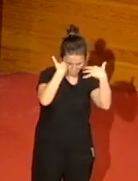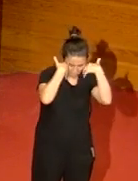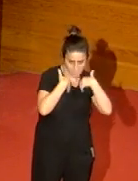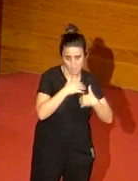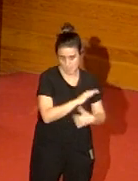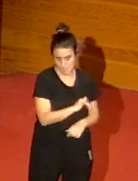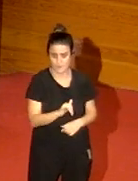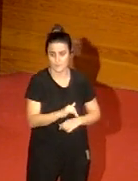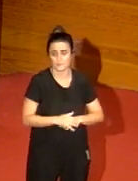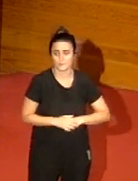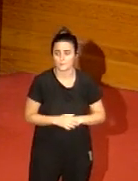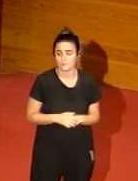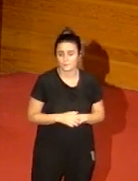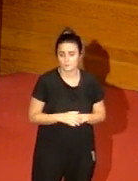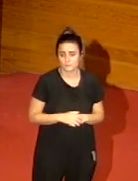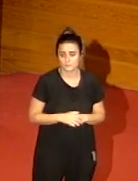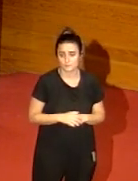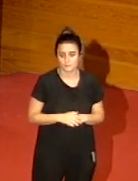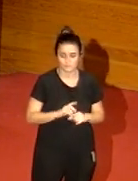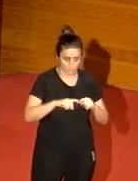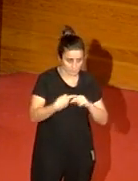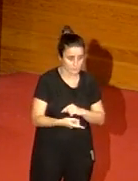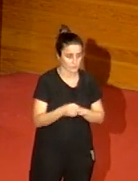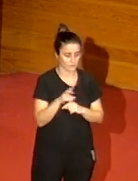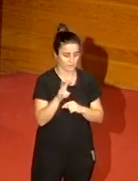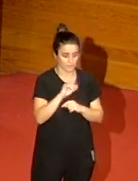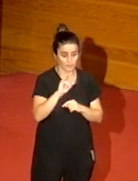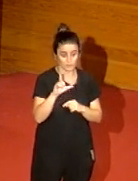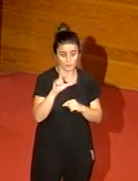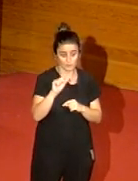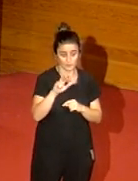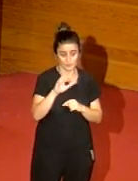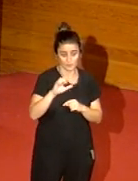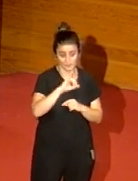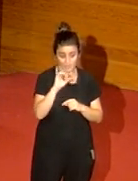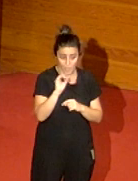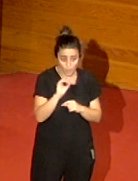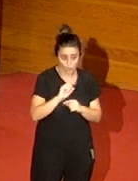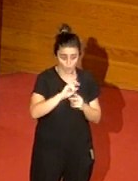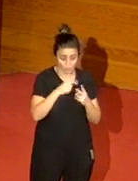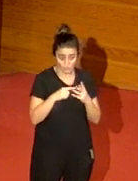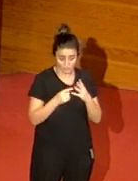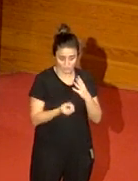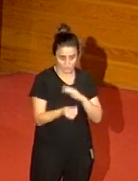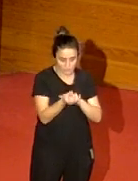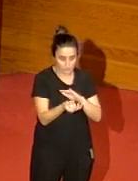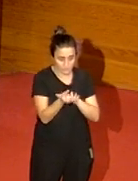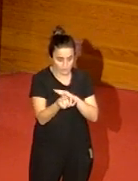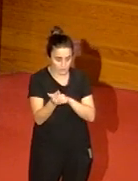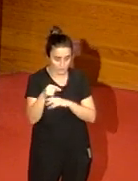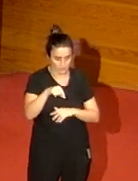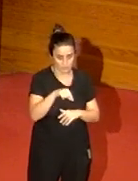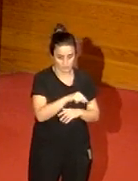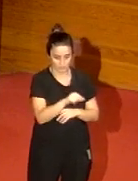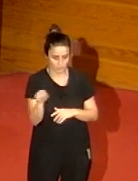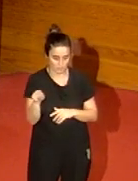dakit, Villarejo afera eta horrelakoak sortzen dira, estoldak sortzen dira eta